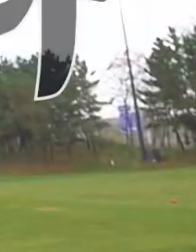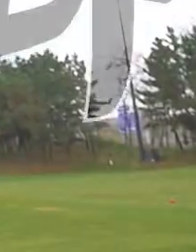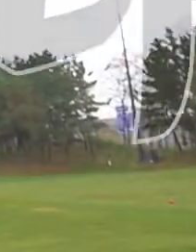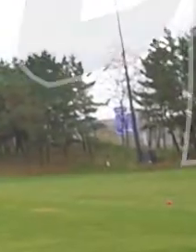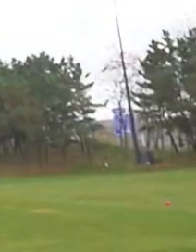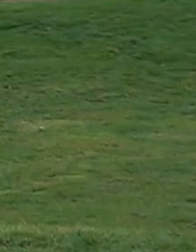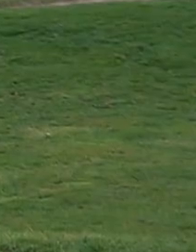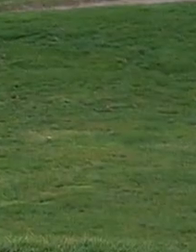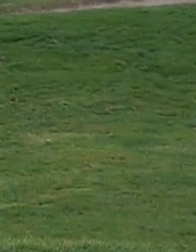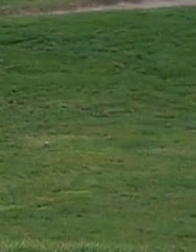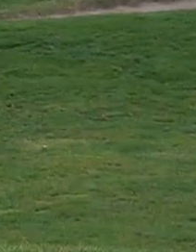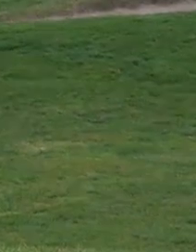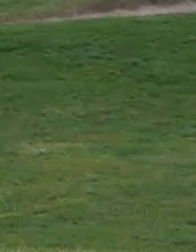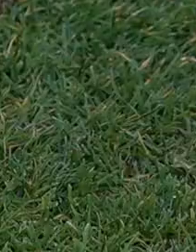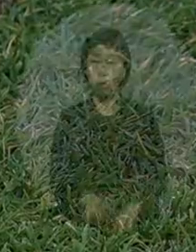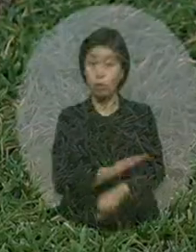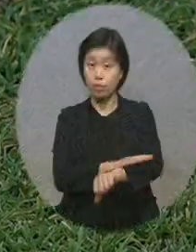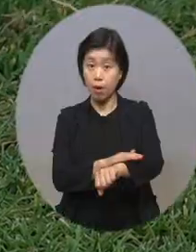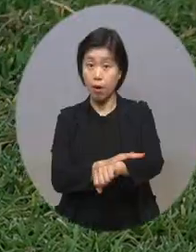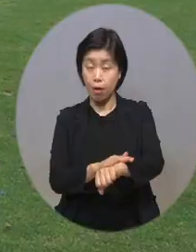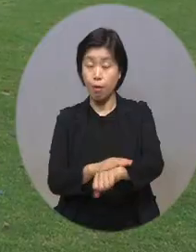아, 잘 쳤다.